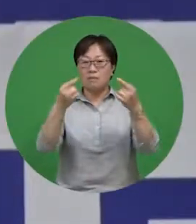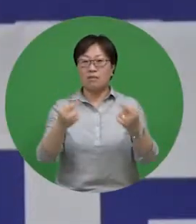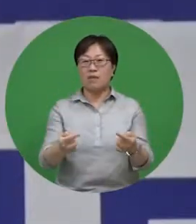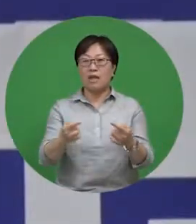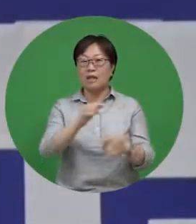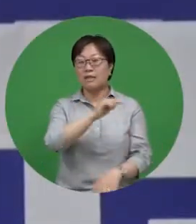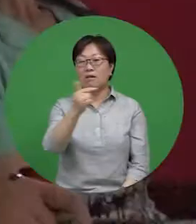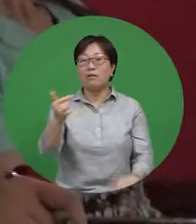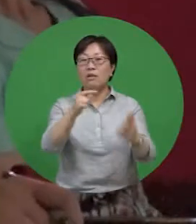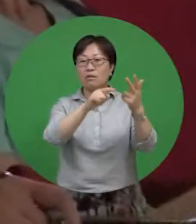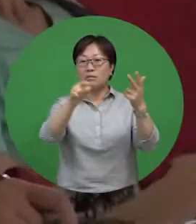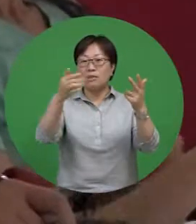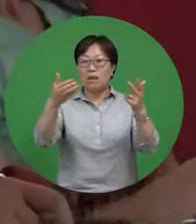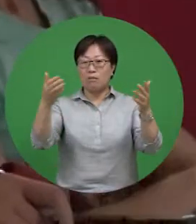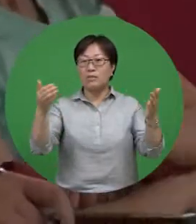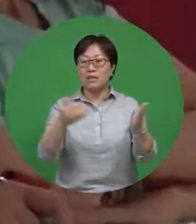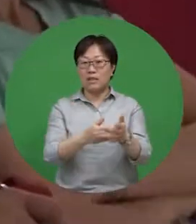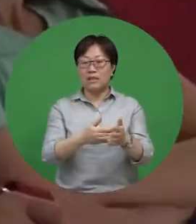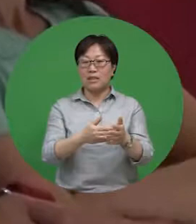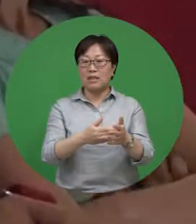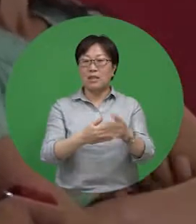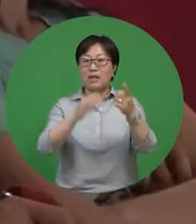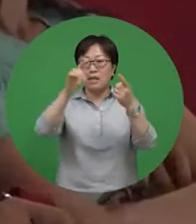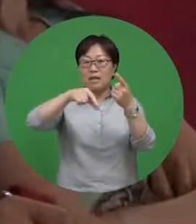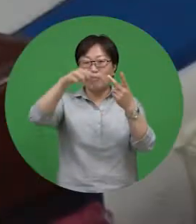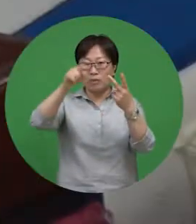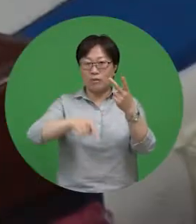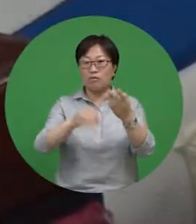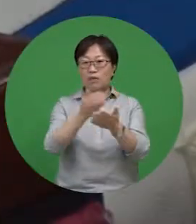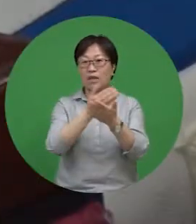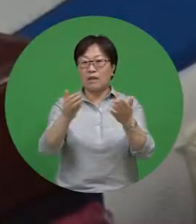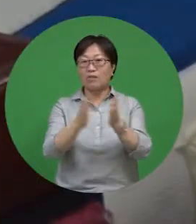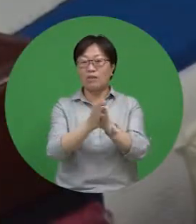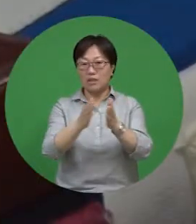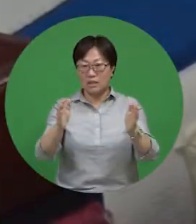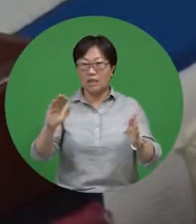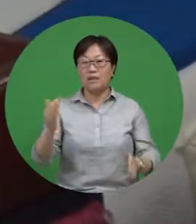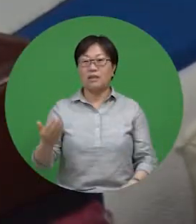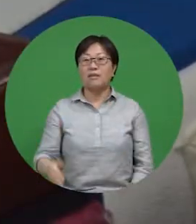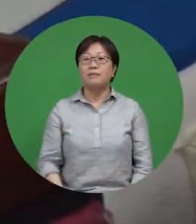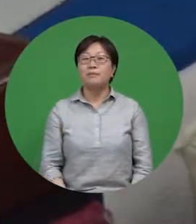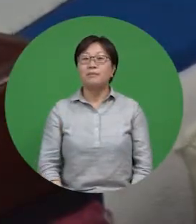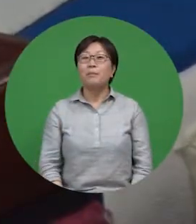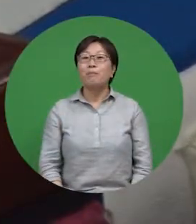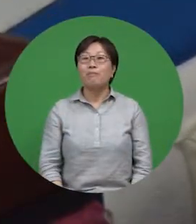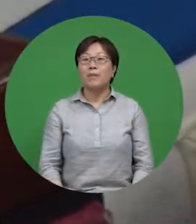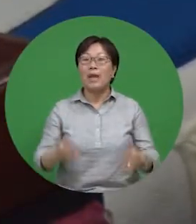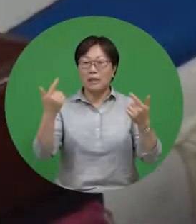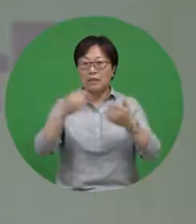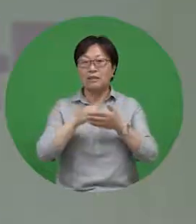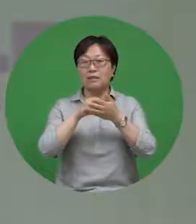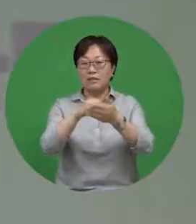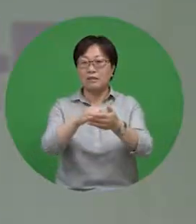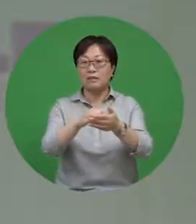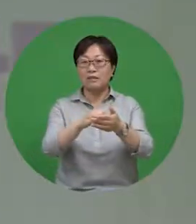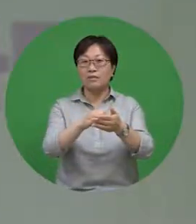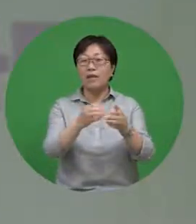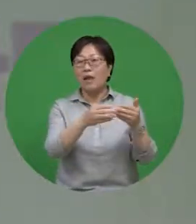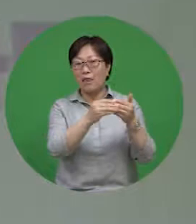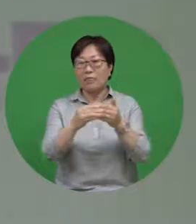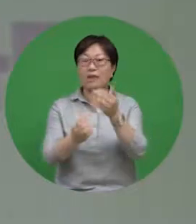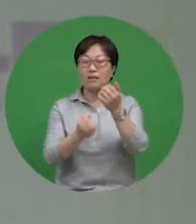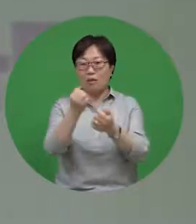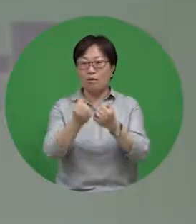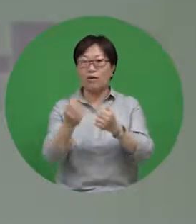명이 참여해 저녁 7시부터 9시까지 1, 2부로 나눠 진행됐습니다. 수시 지원 전략